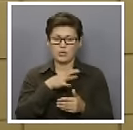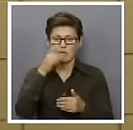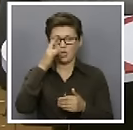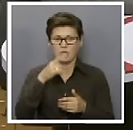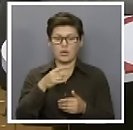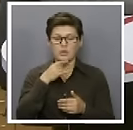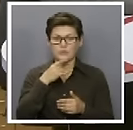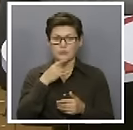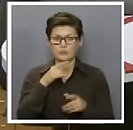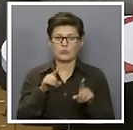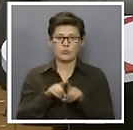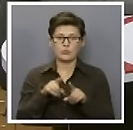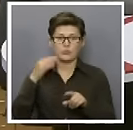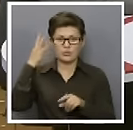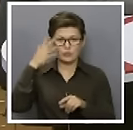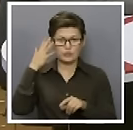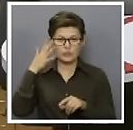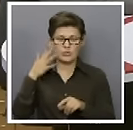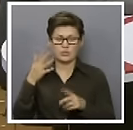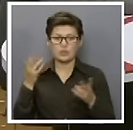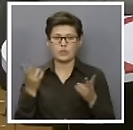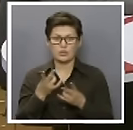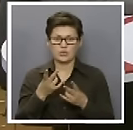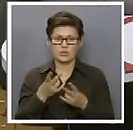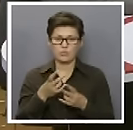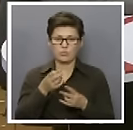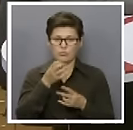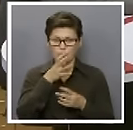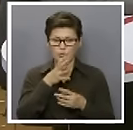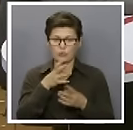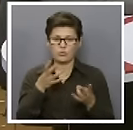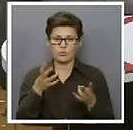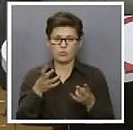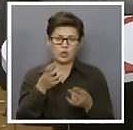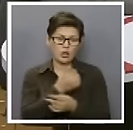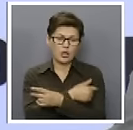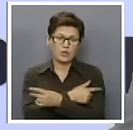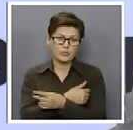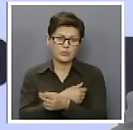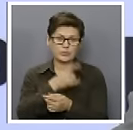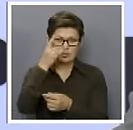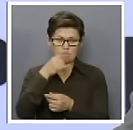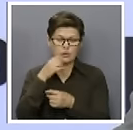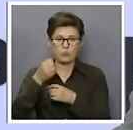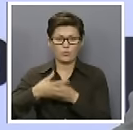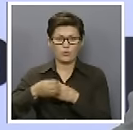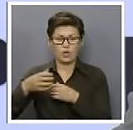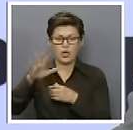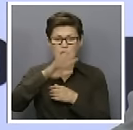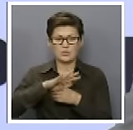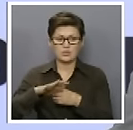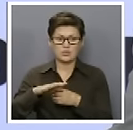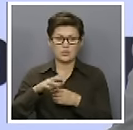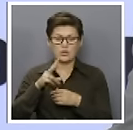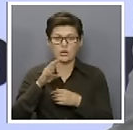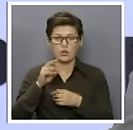Қазақстанға мынандай бір идея керек, жақсы бір идея болу керек. Қазақстан медицинасының Орта Азияда